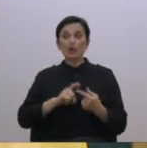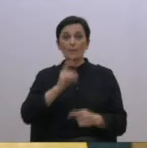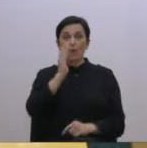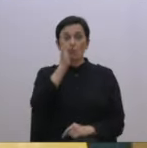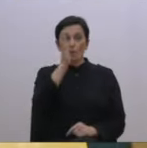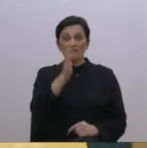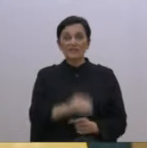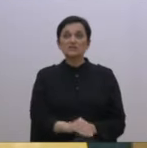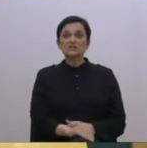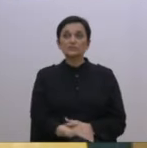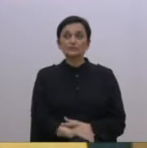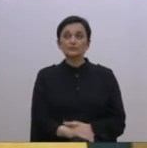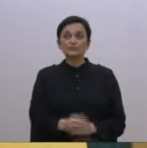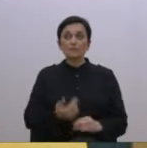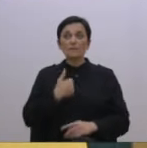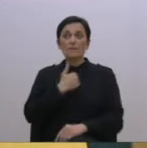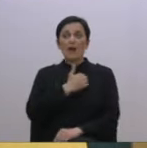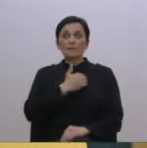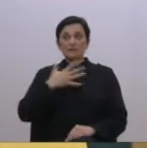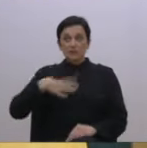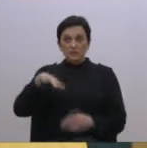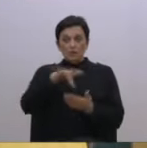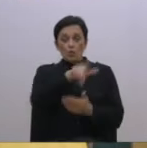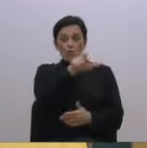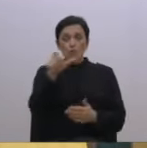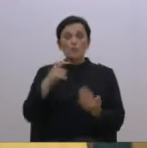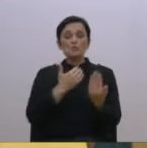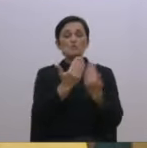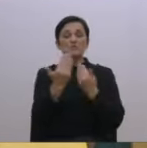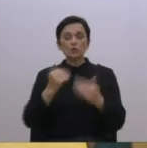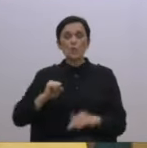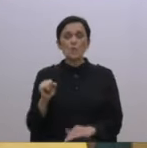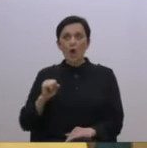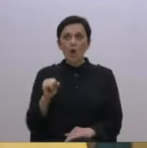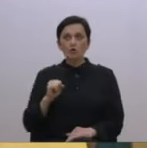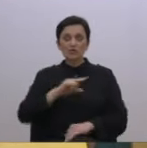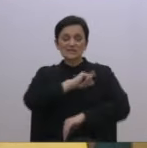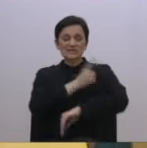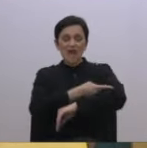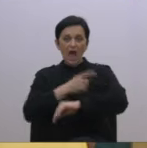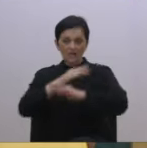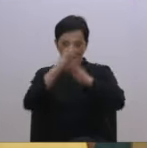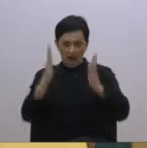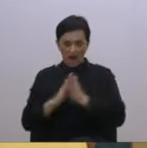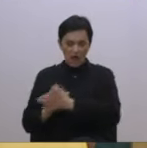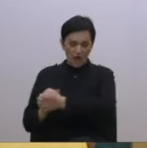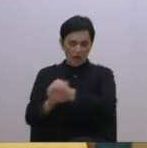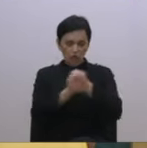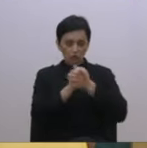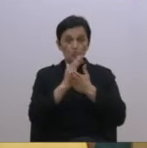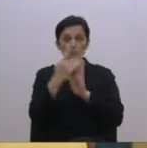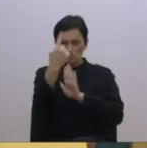მომავალს. მე მინდა საქართველოს მოქალაქეებს მიმართ. მეგობრებო, ძალა ერთობაშია და